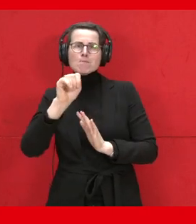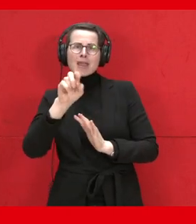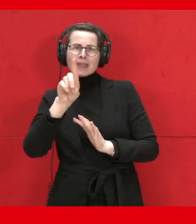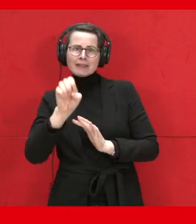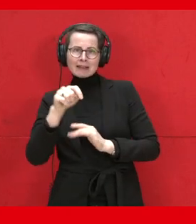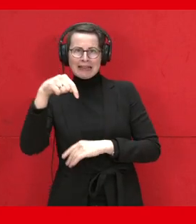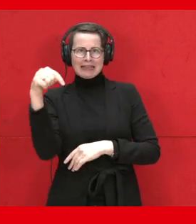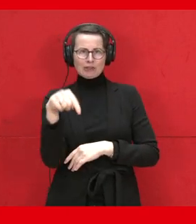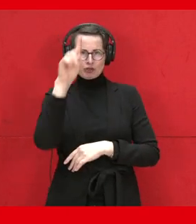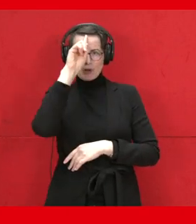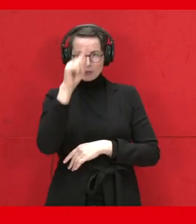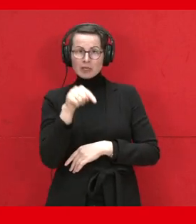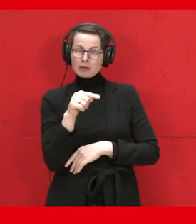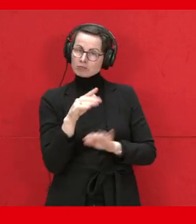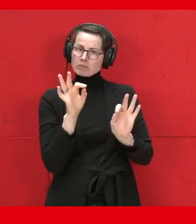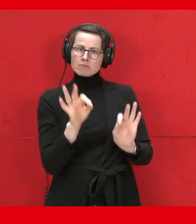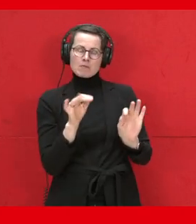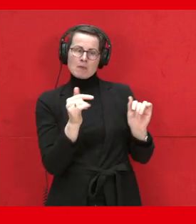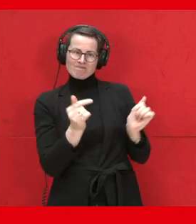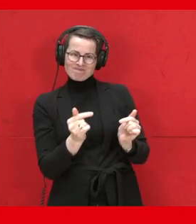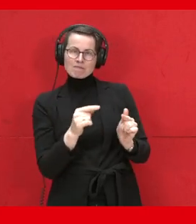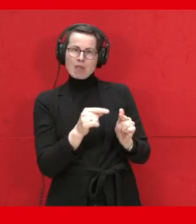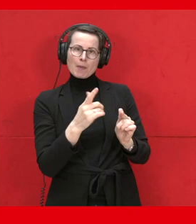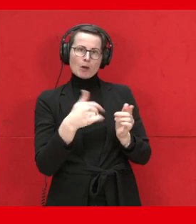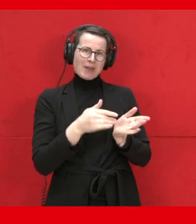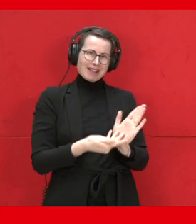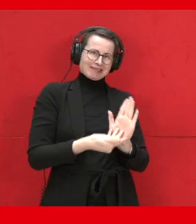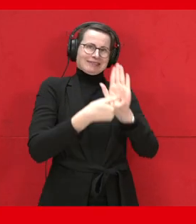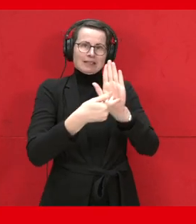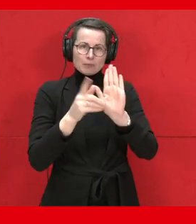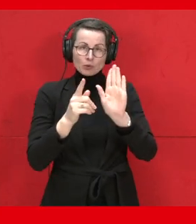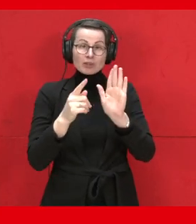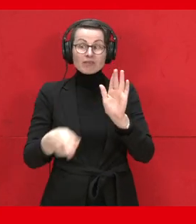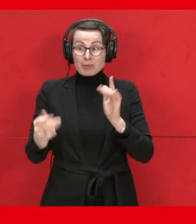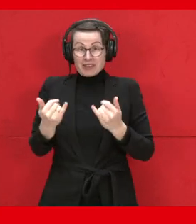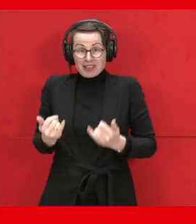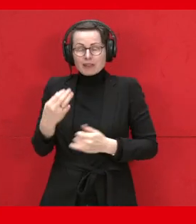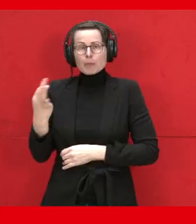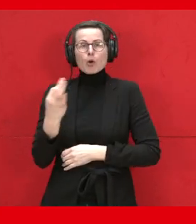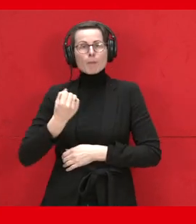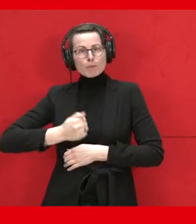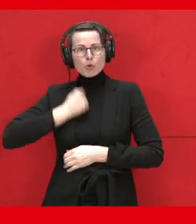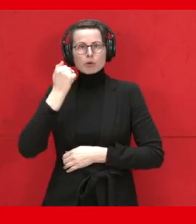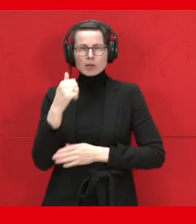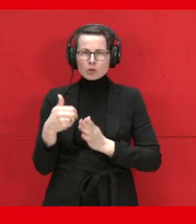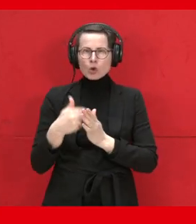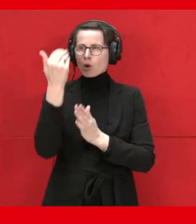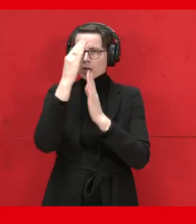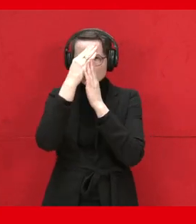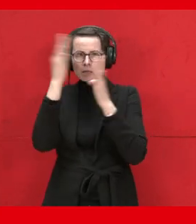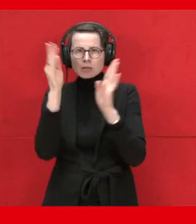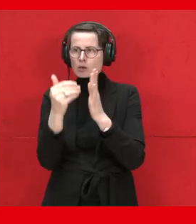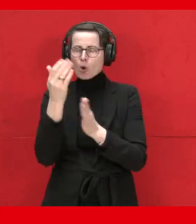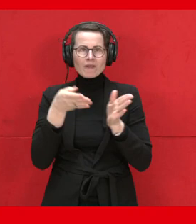auch an manchen Stellen wiederherstellen müssen. Aber Deutschland braucht auch Mut, neue Wege zu gehen, neue Felder zu